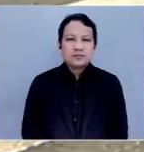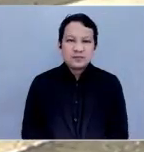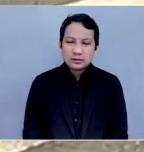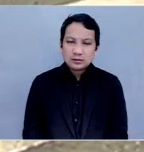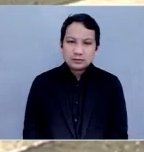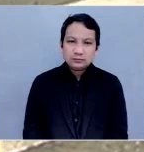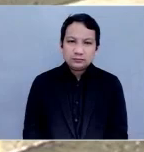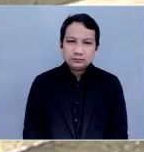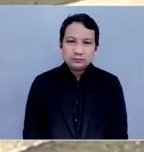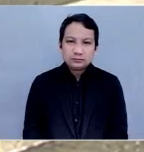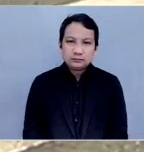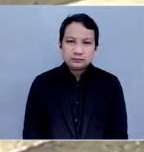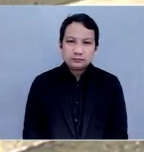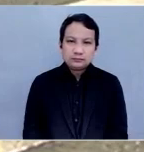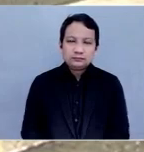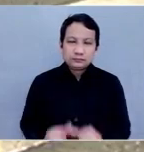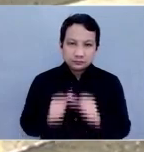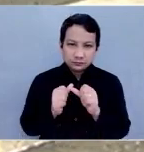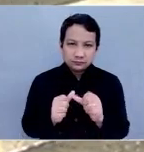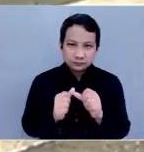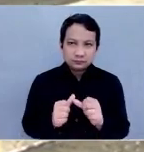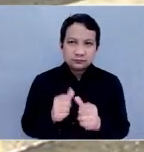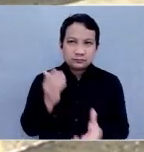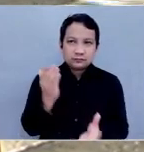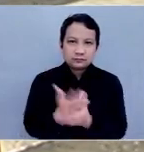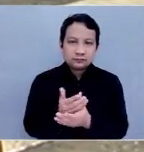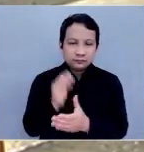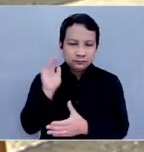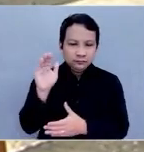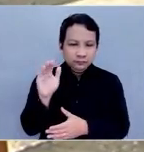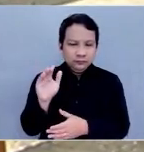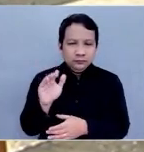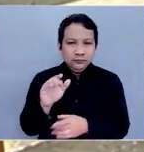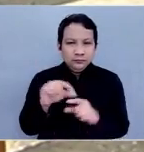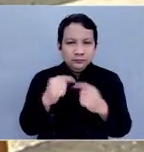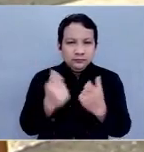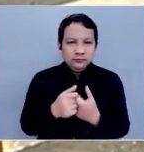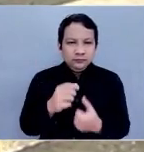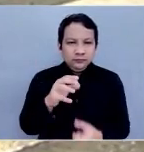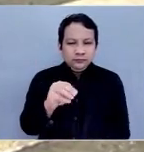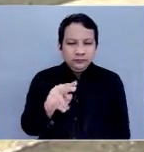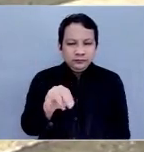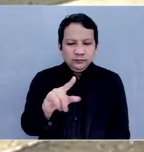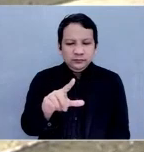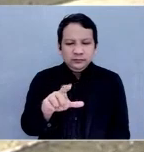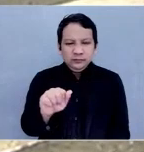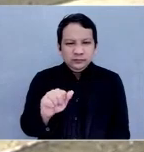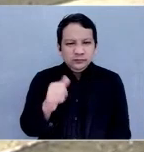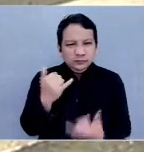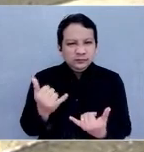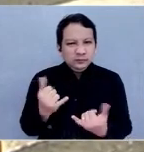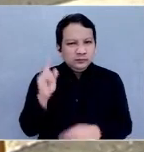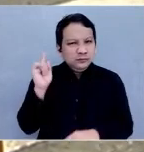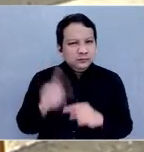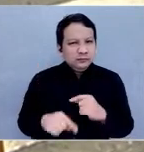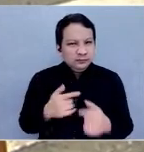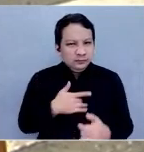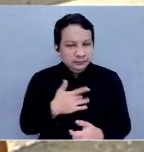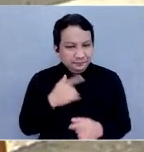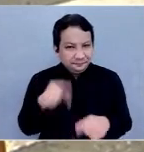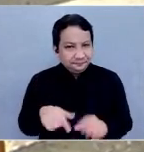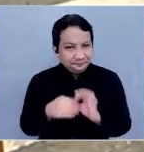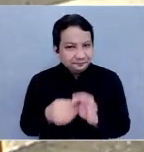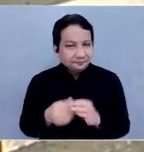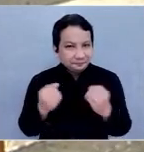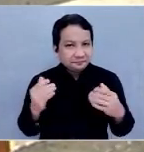Jess, tuloy ang tigil, pasada at kilos protesta ng transport group ng Manibela ngayong araw. Pero hindi ito masyadong ramdam dahil marami pa